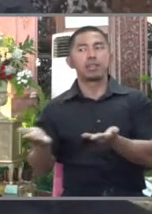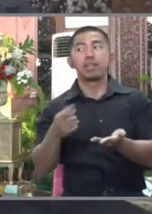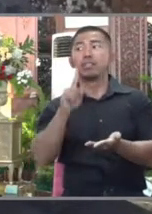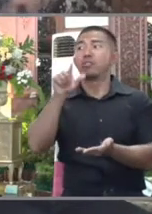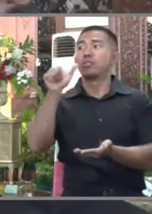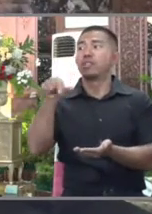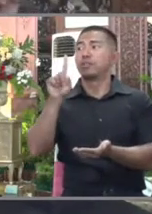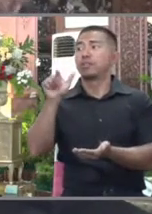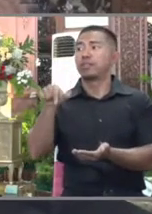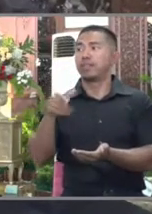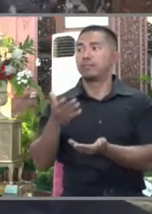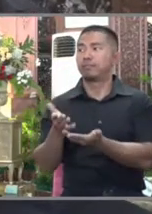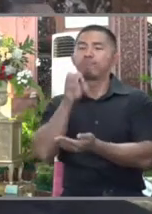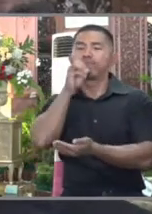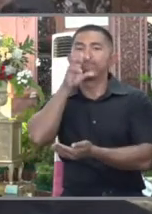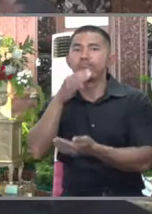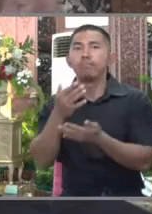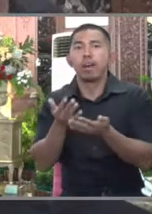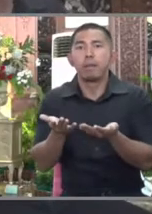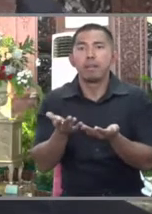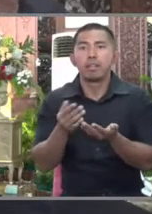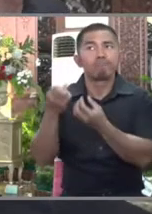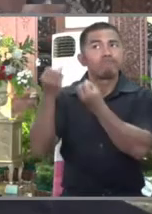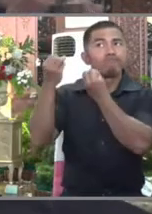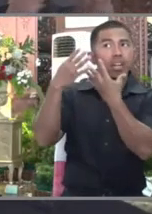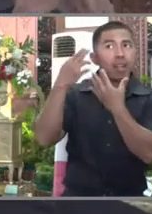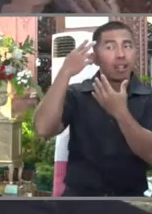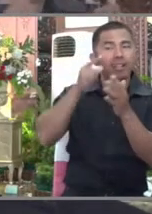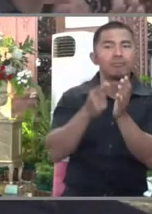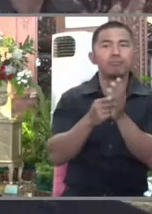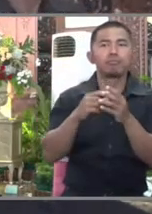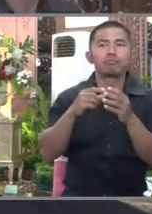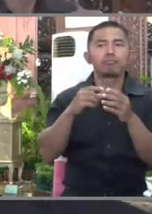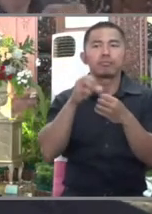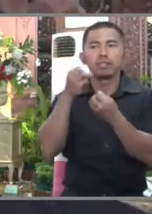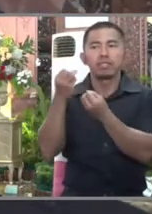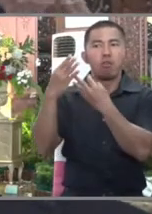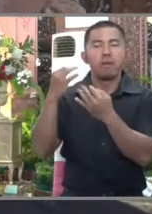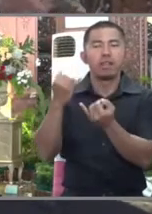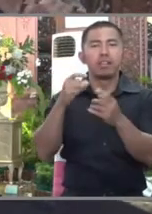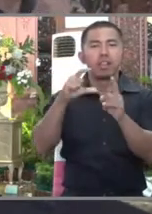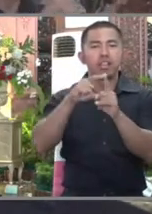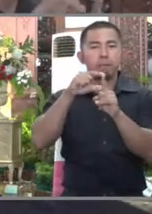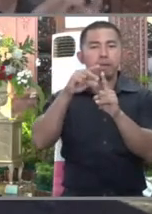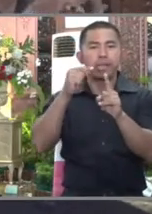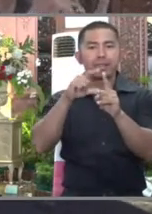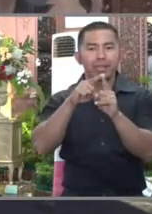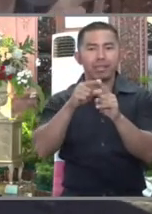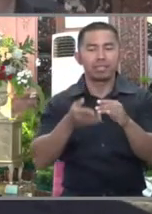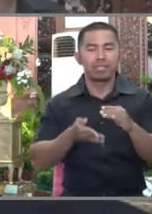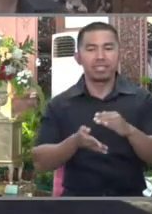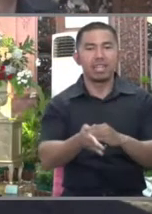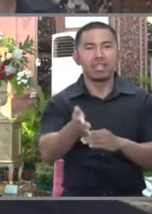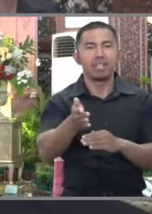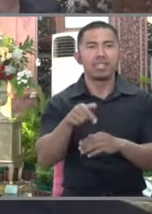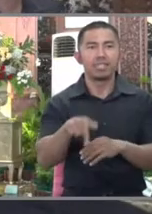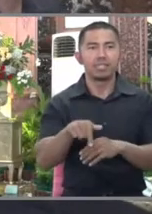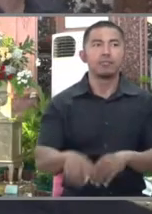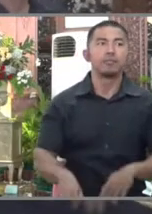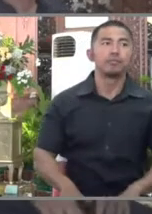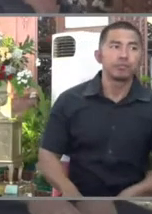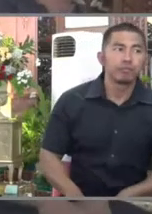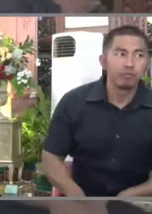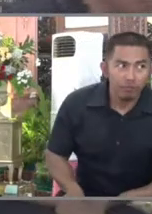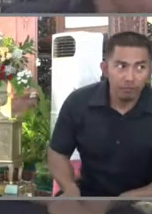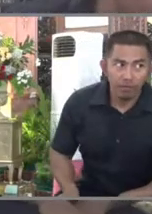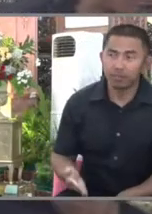untuk bisa menyampaikan bagaimana tanggapan dari DPRD berkaitan dengan jalannya musrembang pada siang hari ini. Monggo